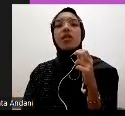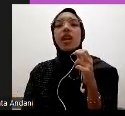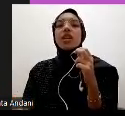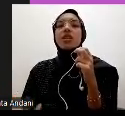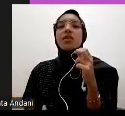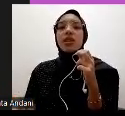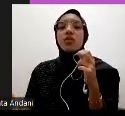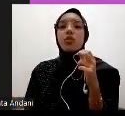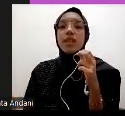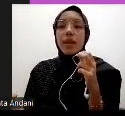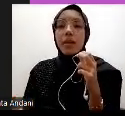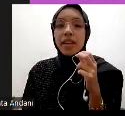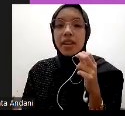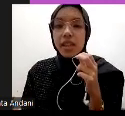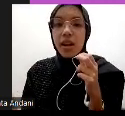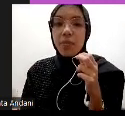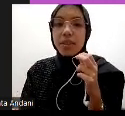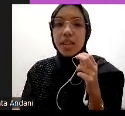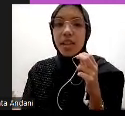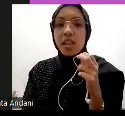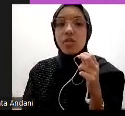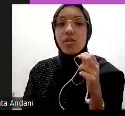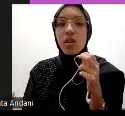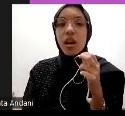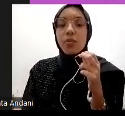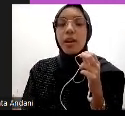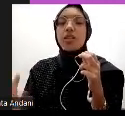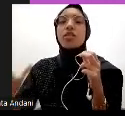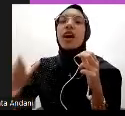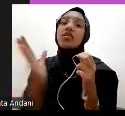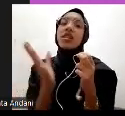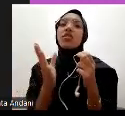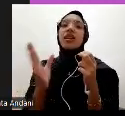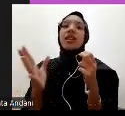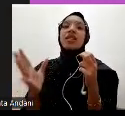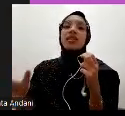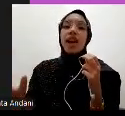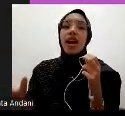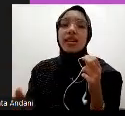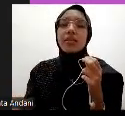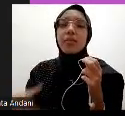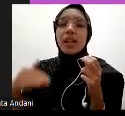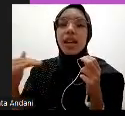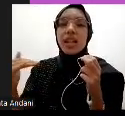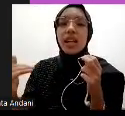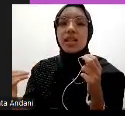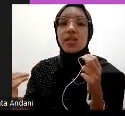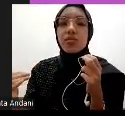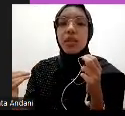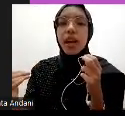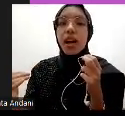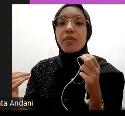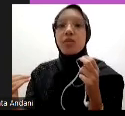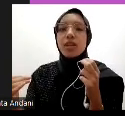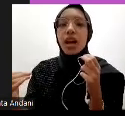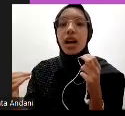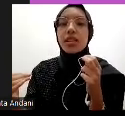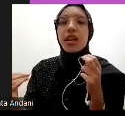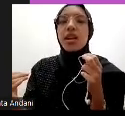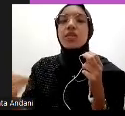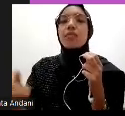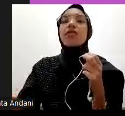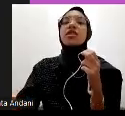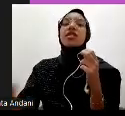tahun, sebesar 2 sampai 3%-nya itu mereka sudah kecanduan gadget dan sebagiannya itu mereka